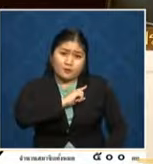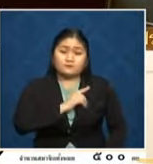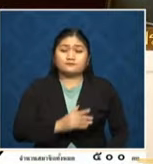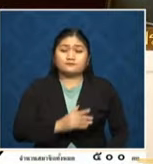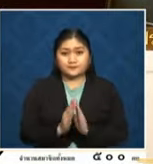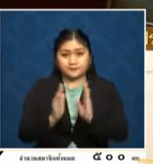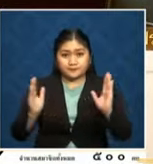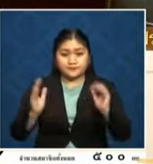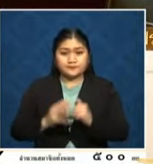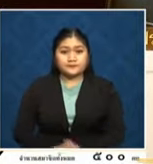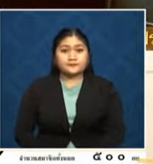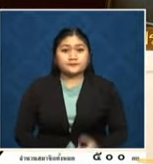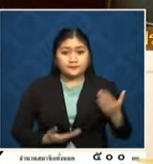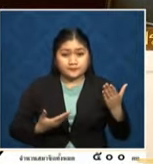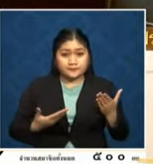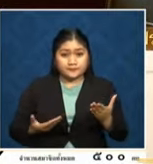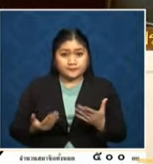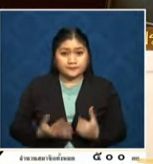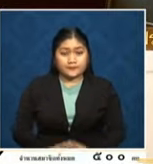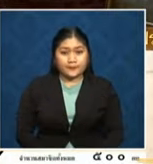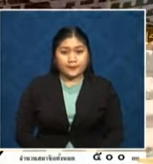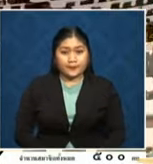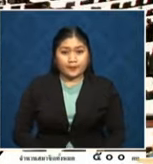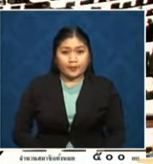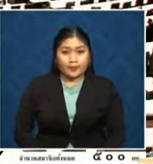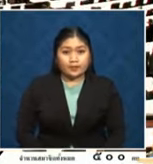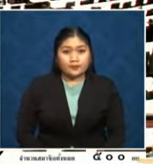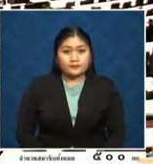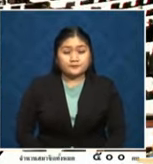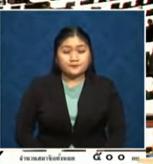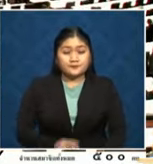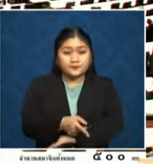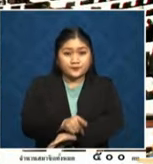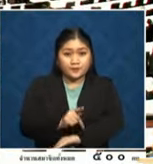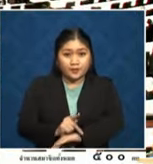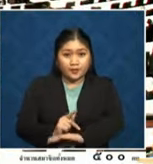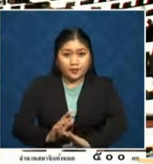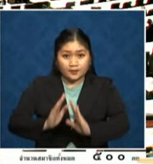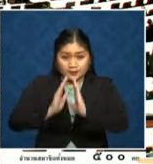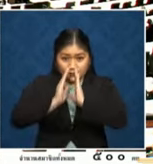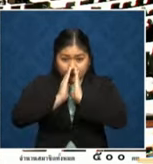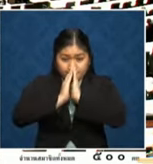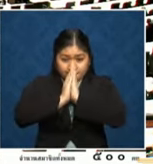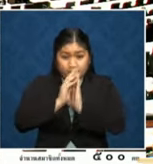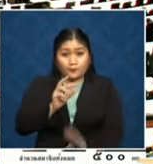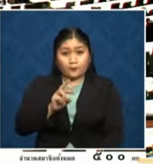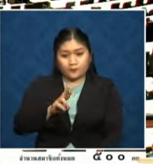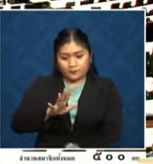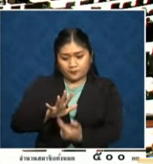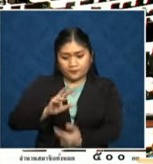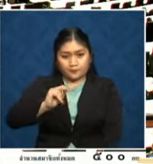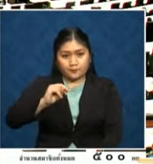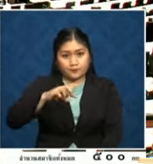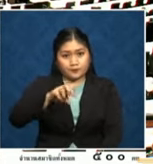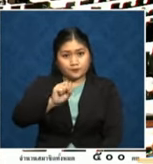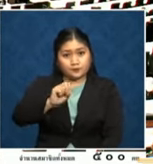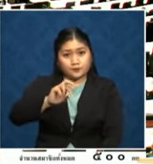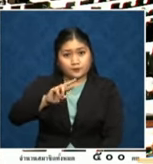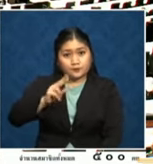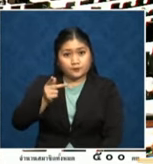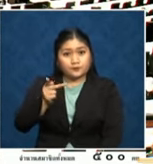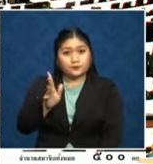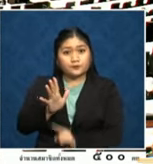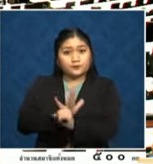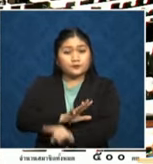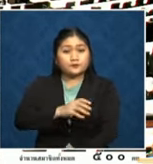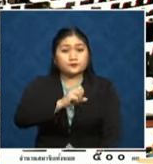ชิญท่านรังสรรค์มณีรัตน์ครับ ท่านประธานสภาที่เคารพผมนายรังสรรค์มณีรัตน์สมาชิกสภาผู้แทน